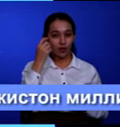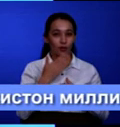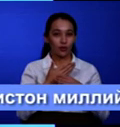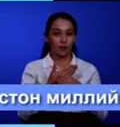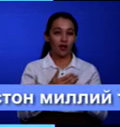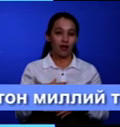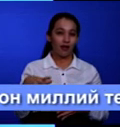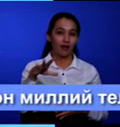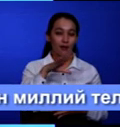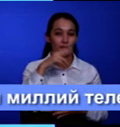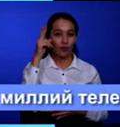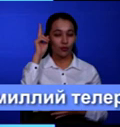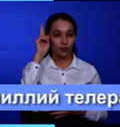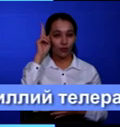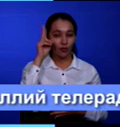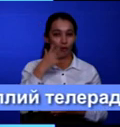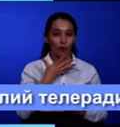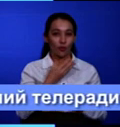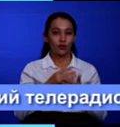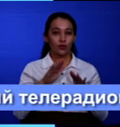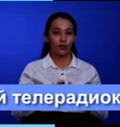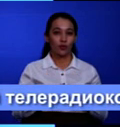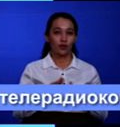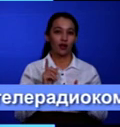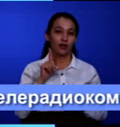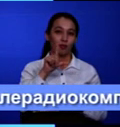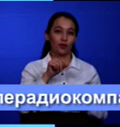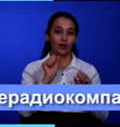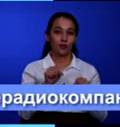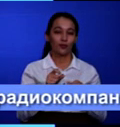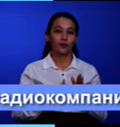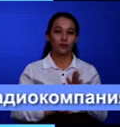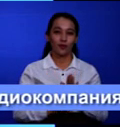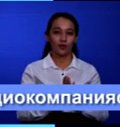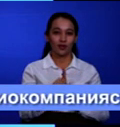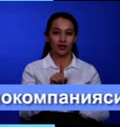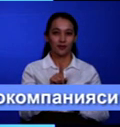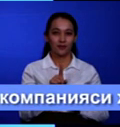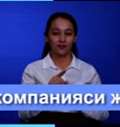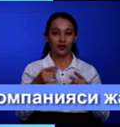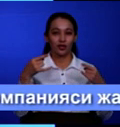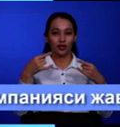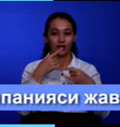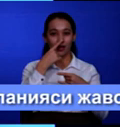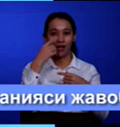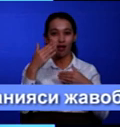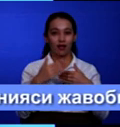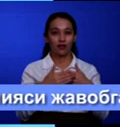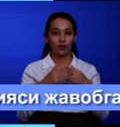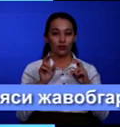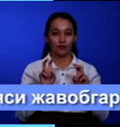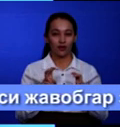barcha quyonlar o'z joylarini egallaydilar. Boshladingmi bolajonlar? Demak, ekran qarshisiga yaqinroq